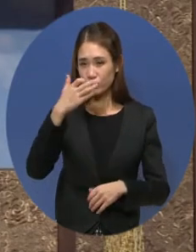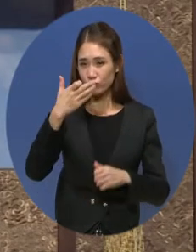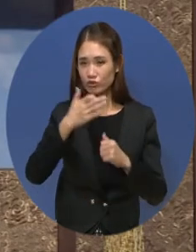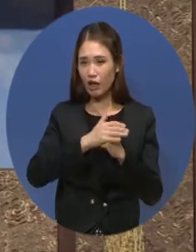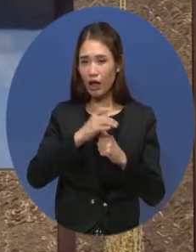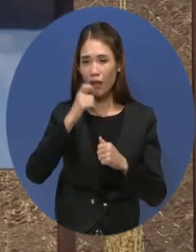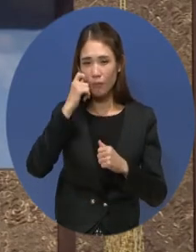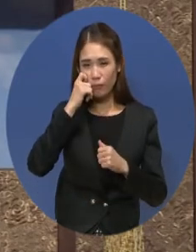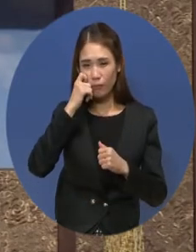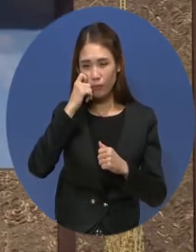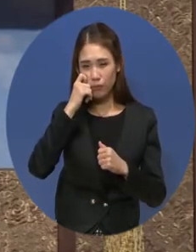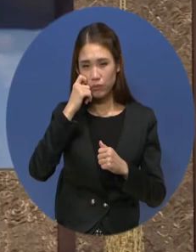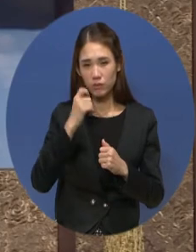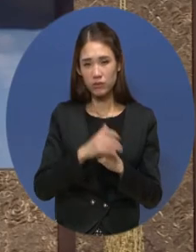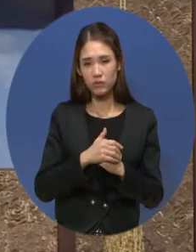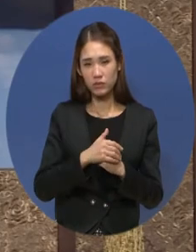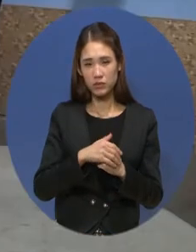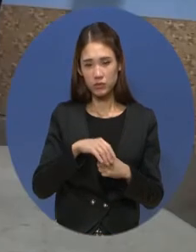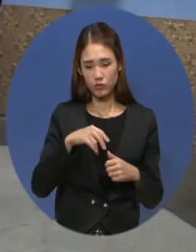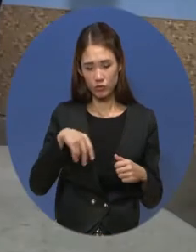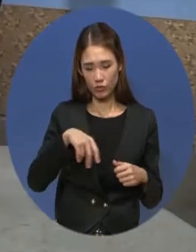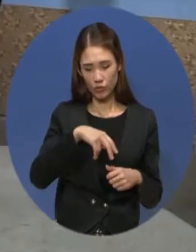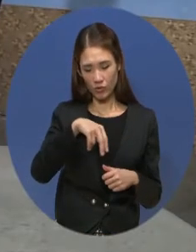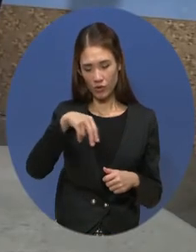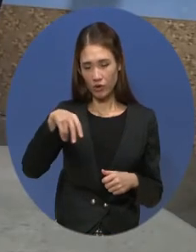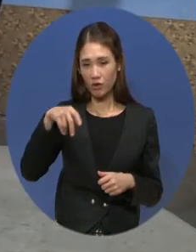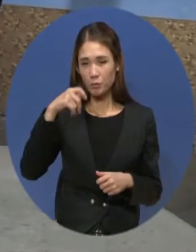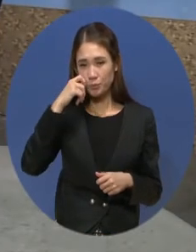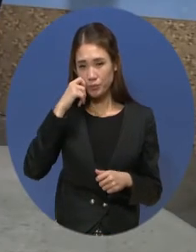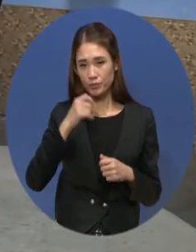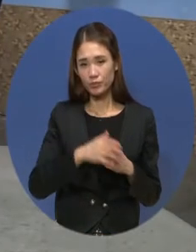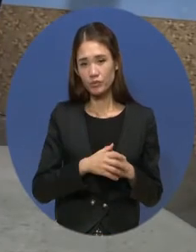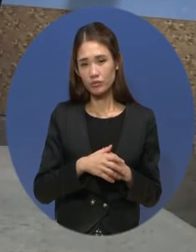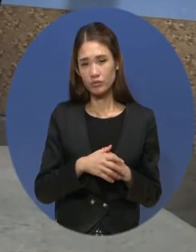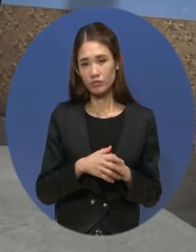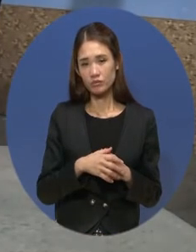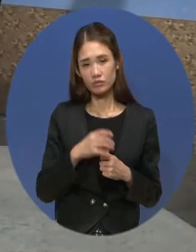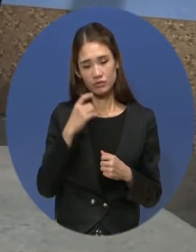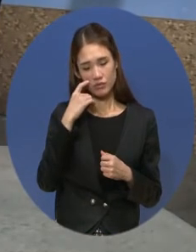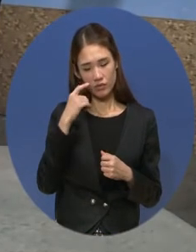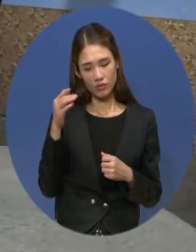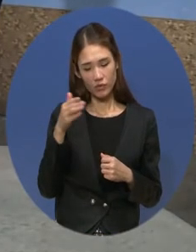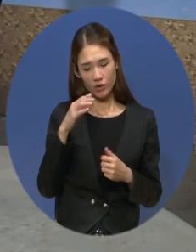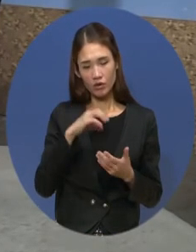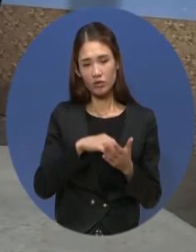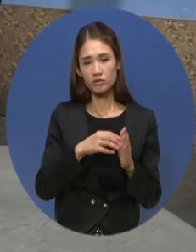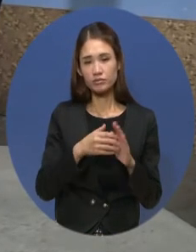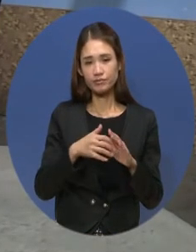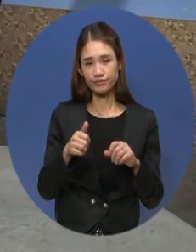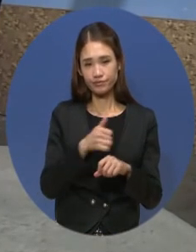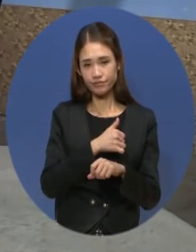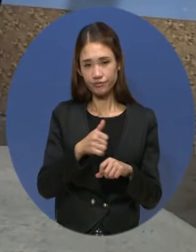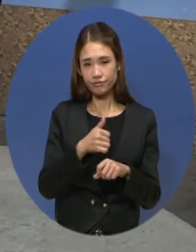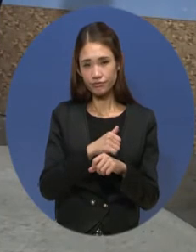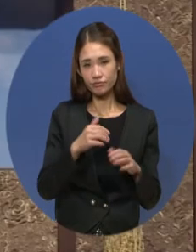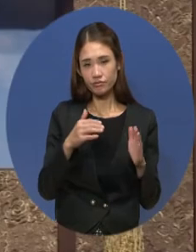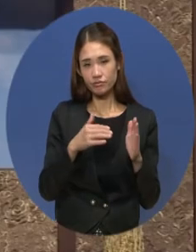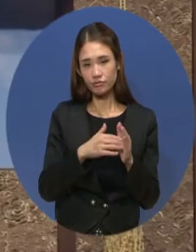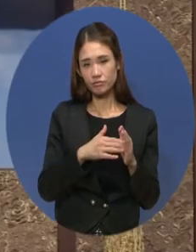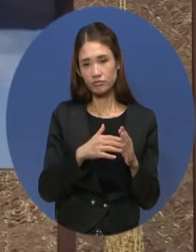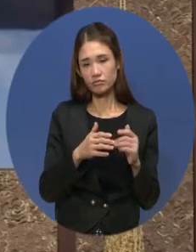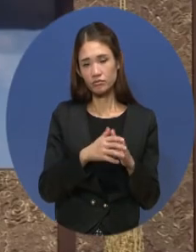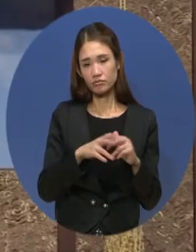예 그러나 때문에 제가 다닐 수가 없으니까 그죠 1 한달정도는 다녔어요 그런데 쪽 풀어져서 풀어져 쓸 때는 이래